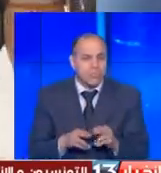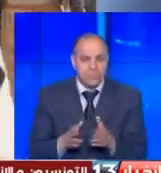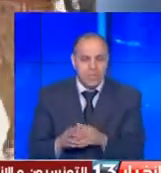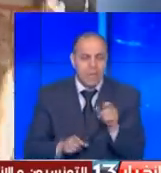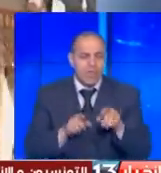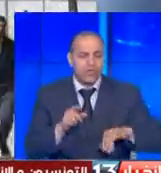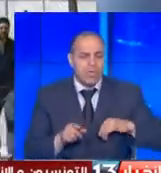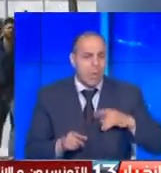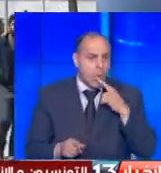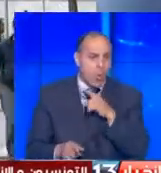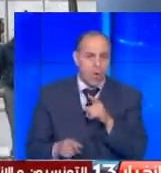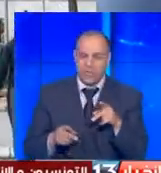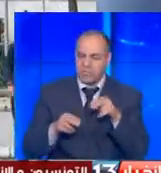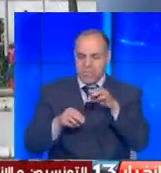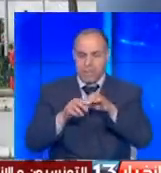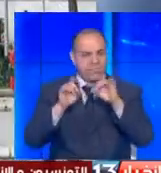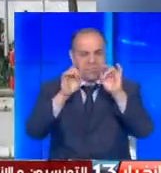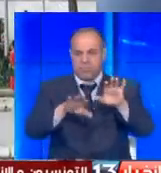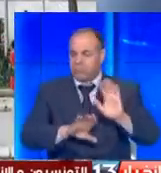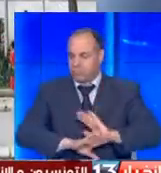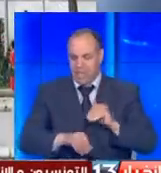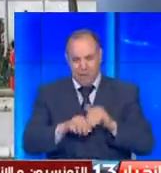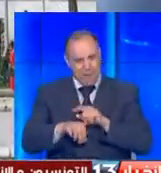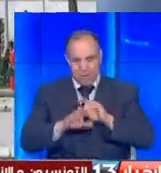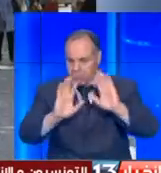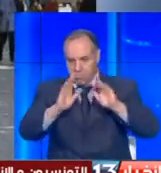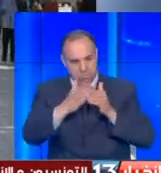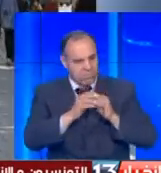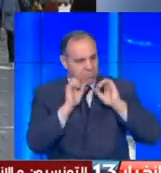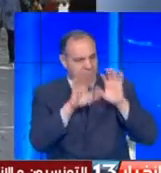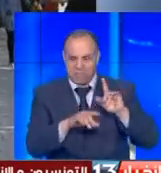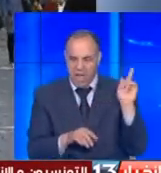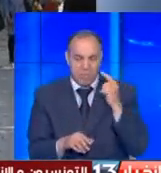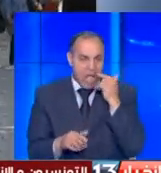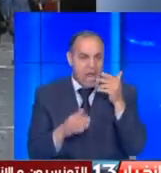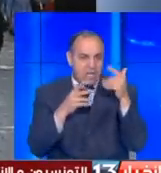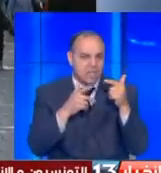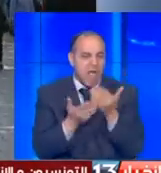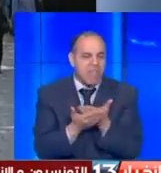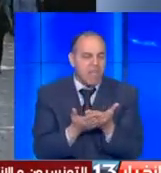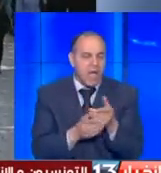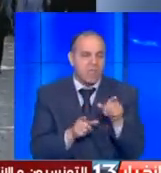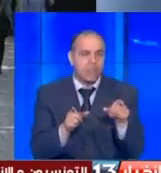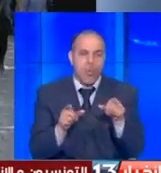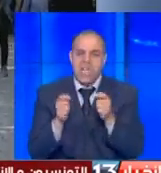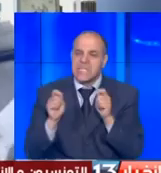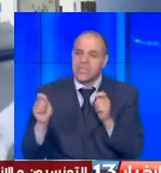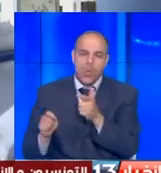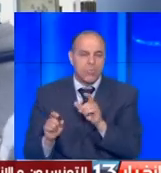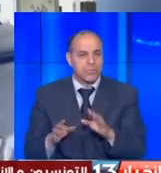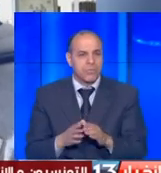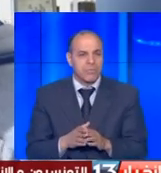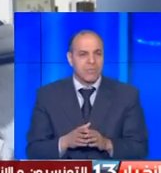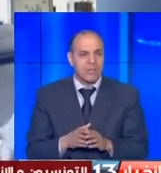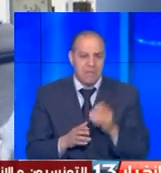من الشباب أكد مقاطعته وعدم اهتمامه بالانتخابات البلدية نتيجة انعدام الثقة في الطبقة السياسية. شيش ما